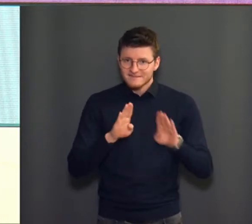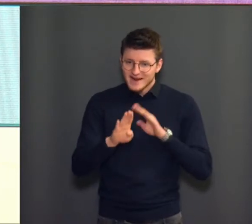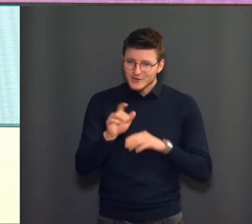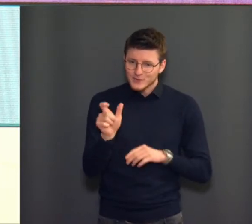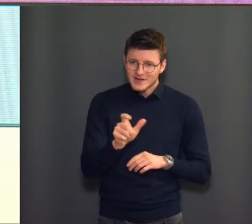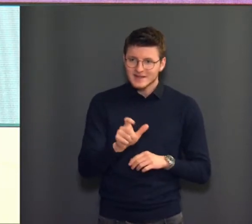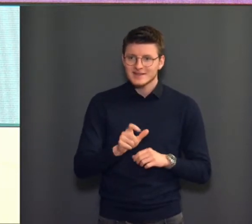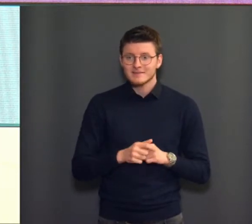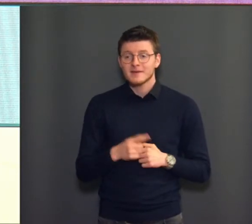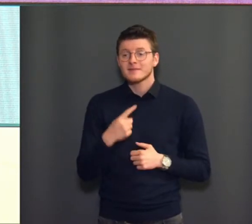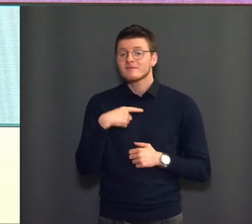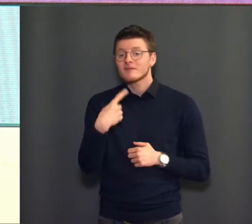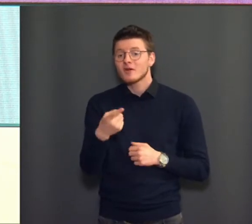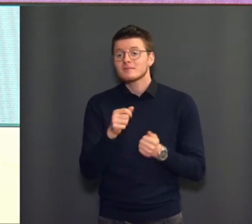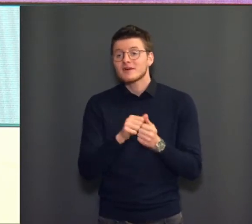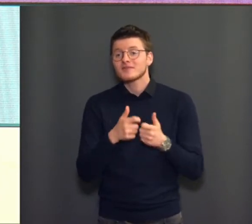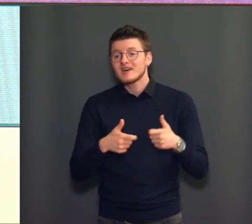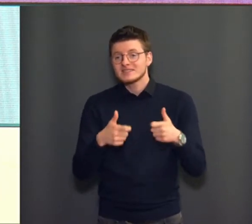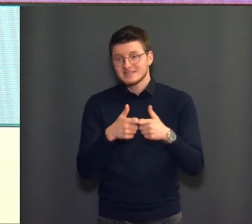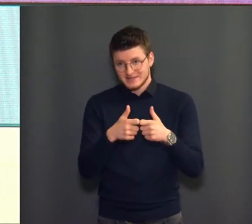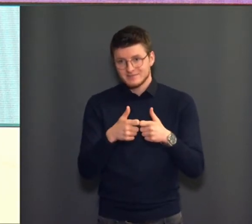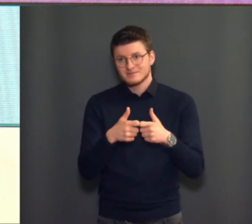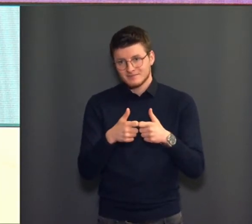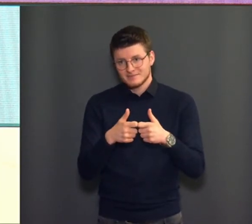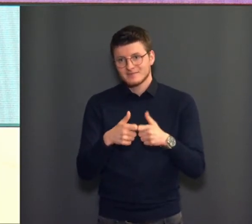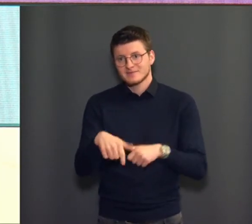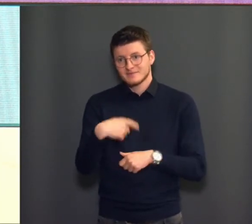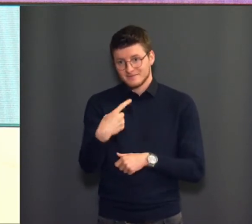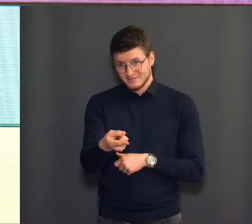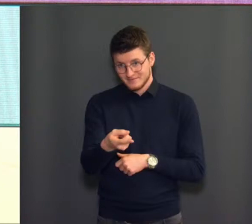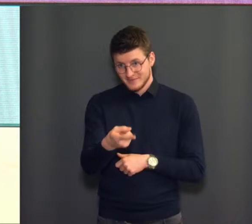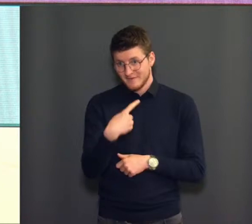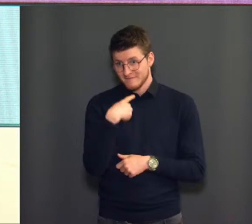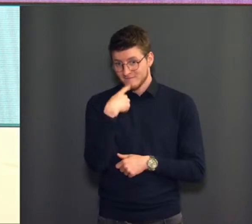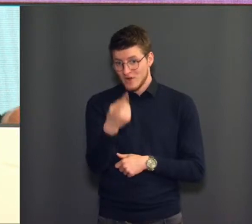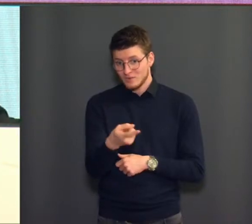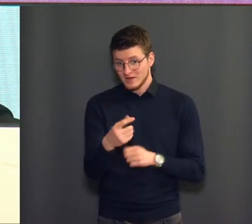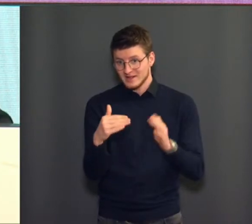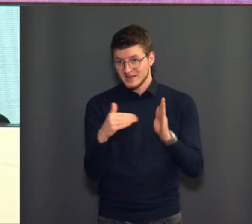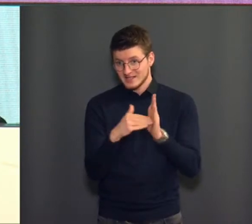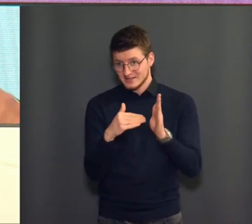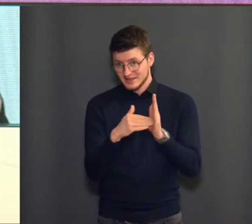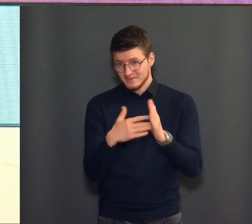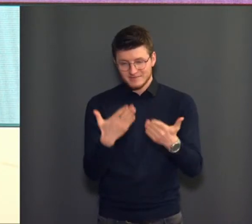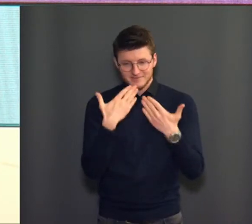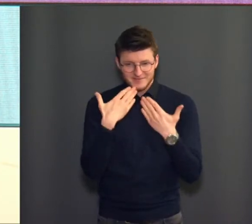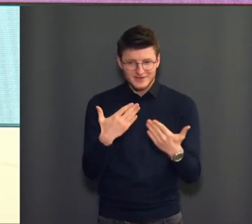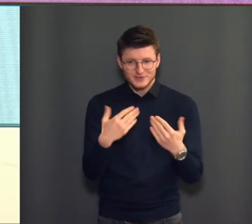volgende update zal gegeven worden op de persconferentie volgende week dinsdag. Dank je wel.